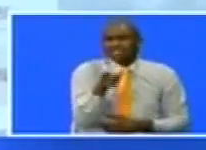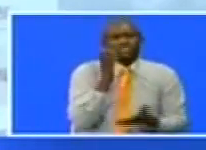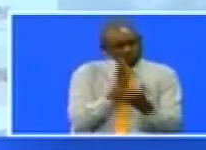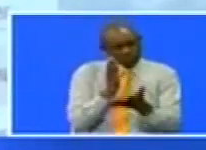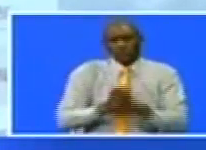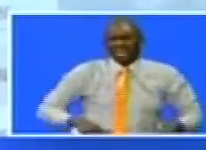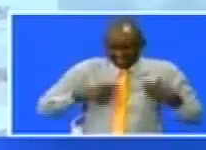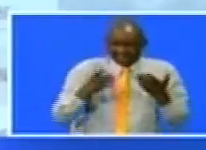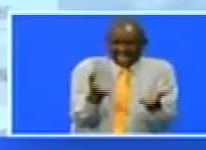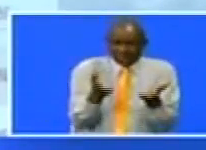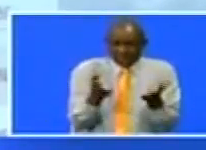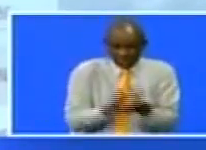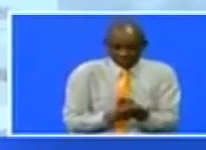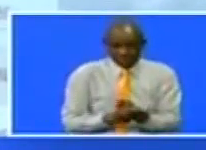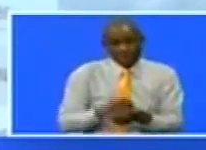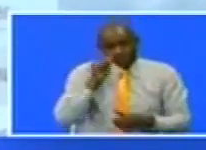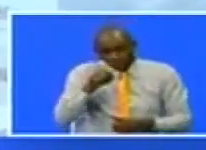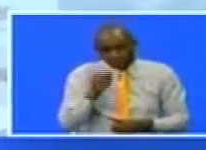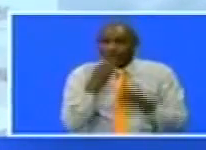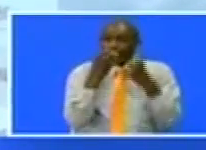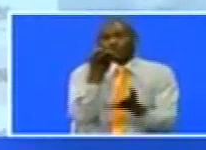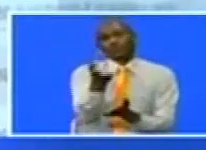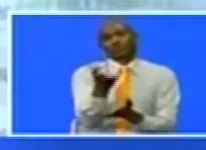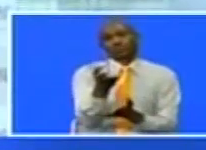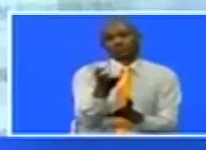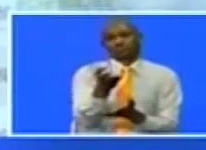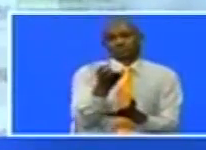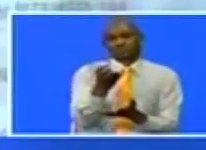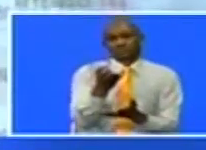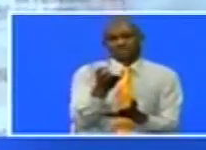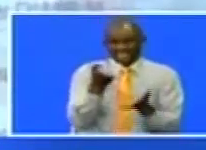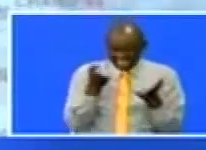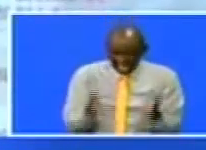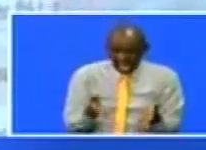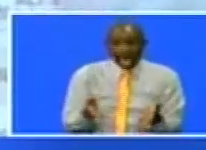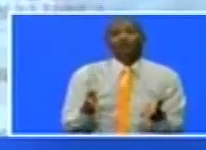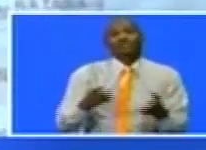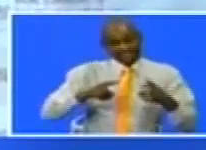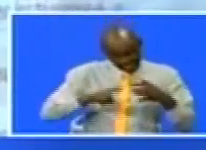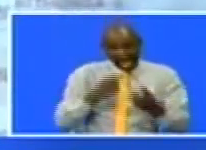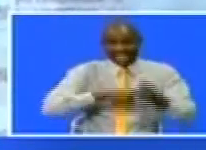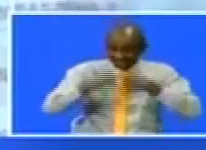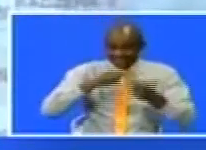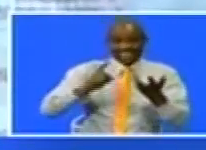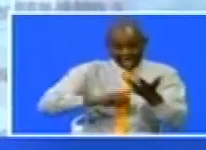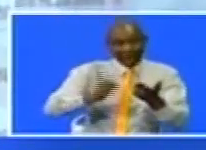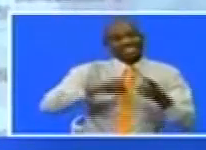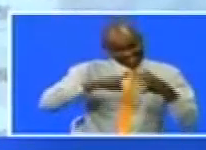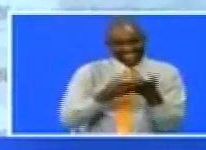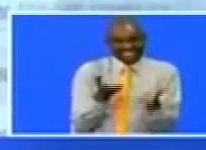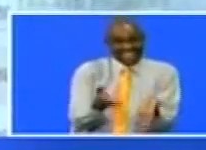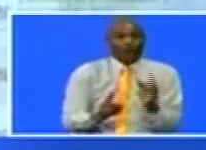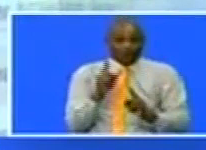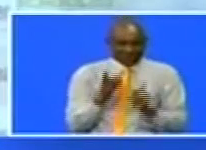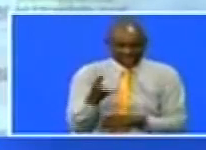kwa moja na tunaendelea kukupasha, manake ndio sasa sherehe imeanza, ndio sasa mambo yameanza, na